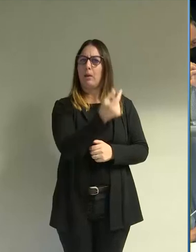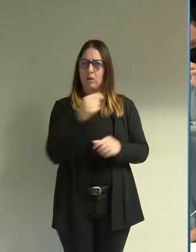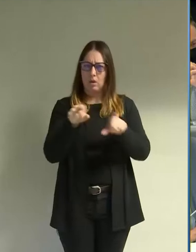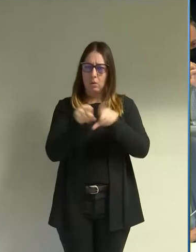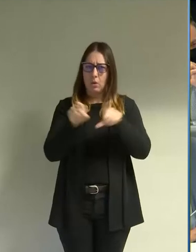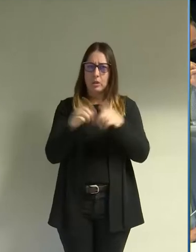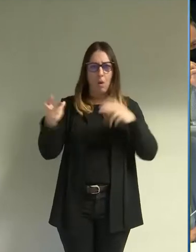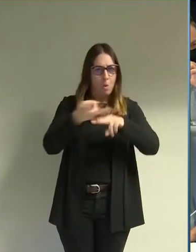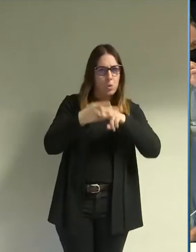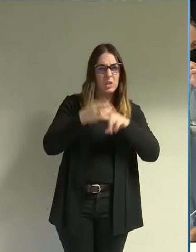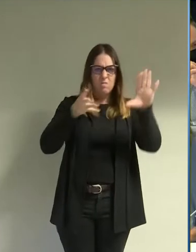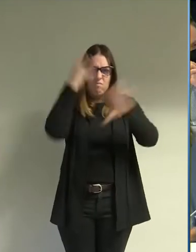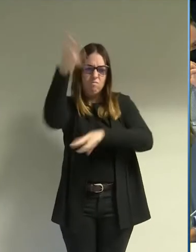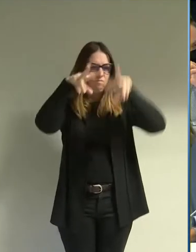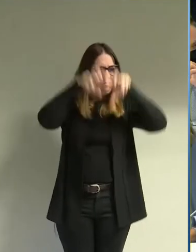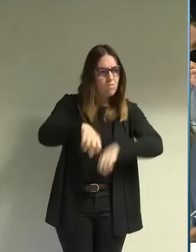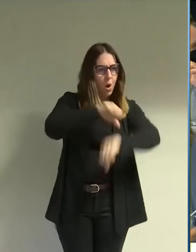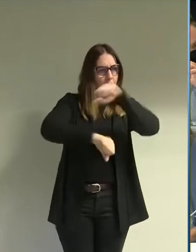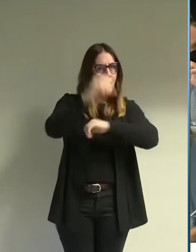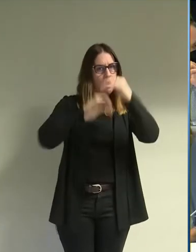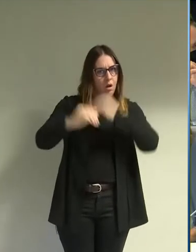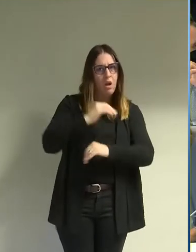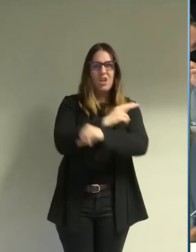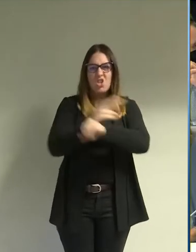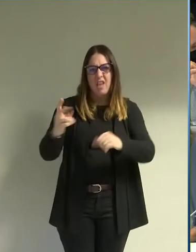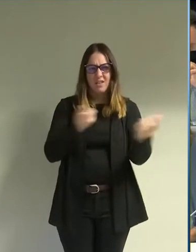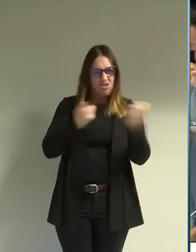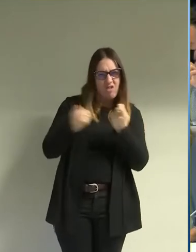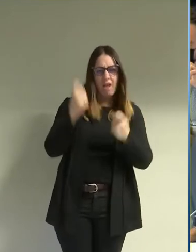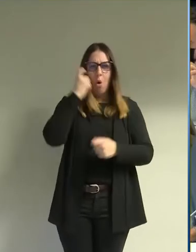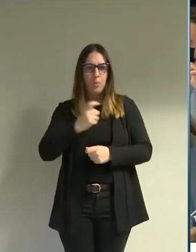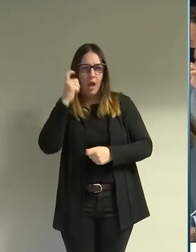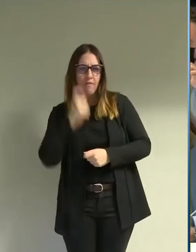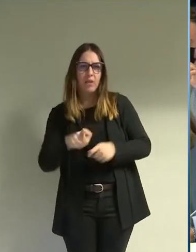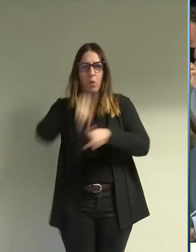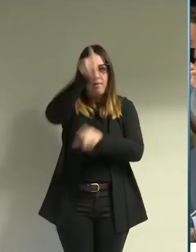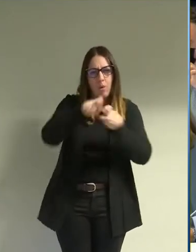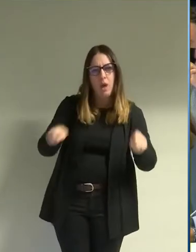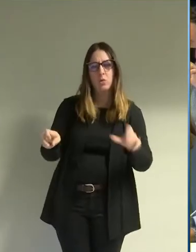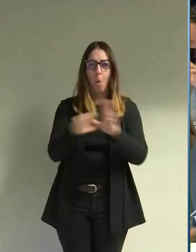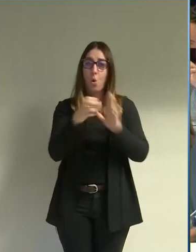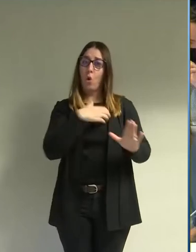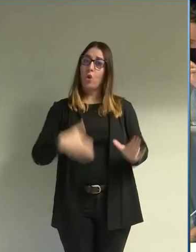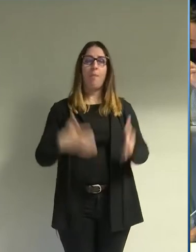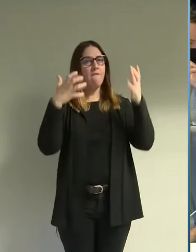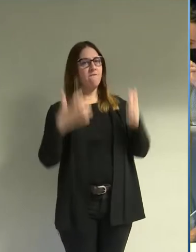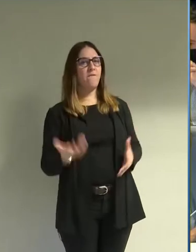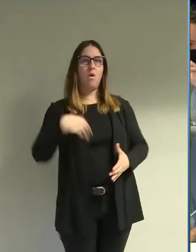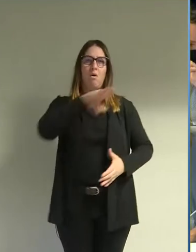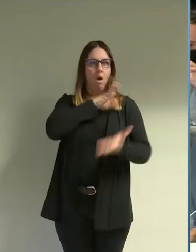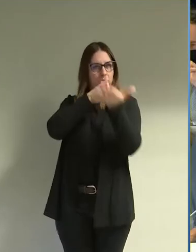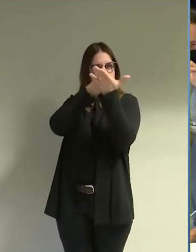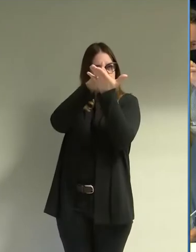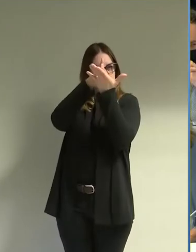les outils de la prospective de la planification de la gestion des risques de l'observation et de l'évaluation la ville de grenoble veut se doter d'un cap et d'une